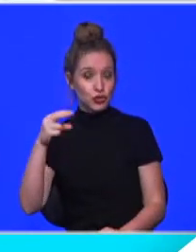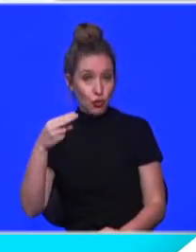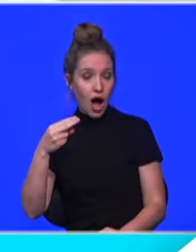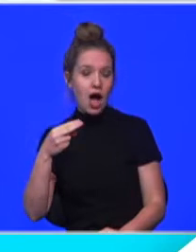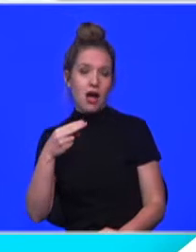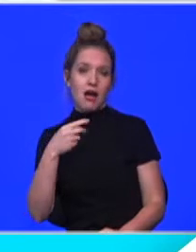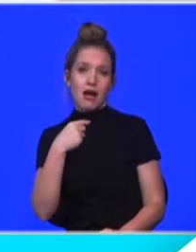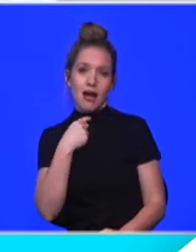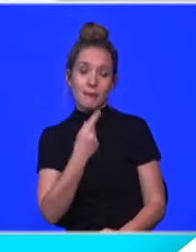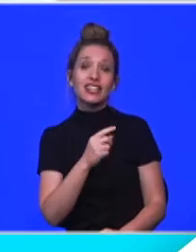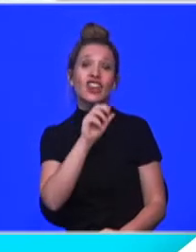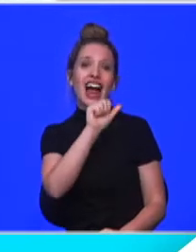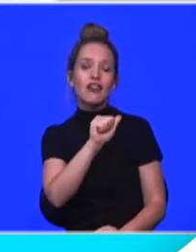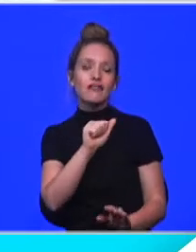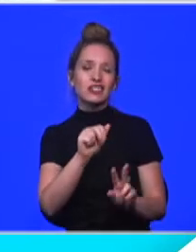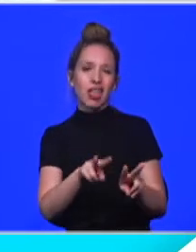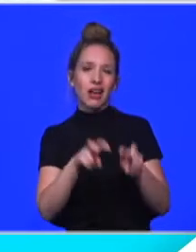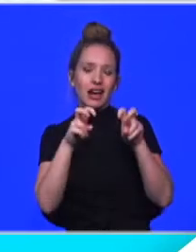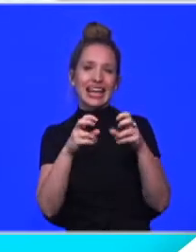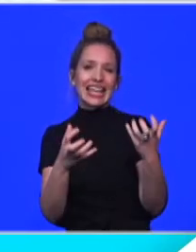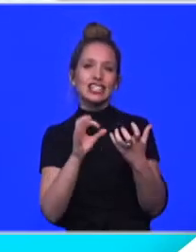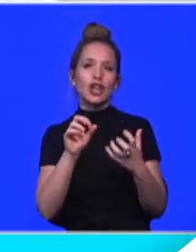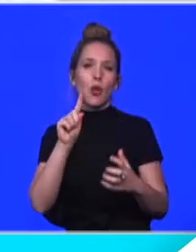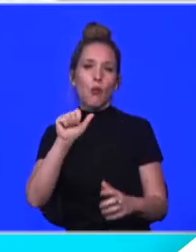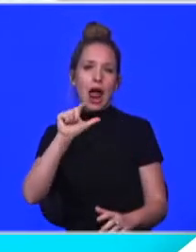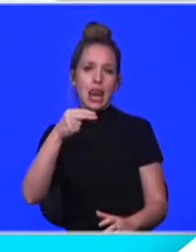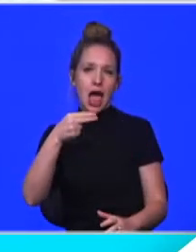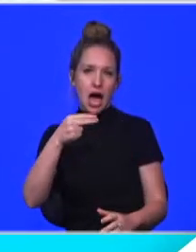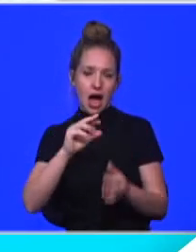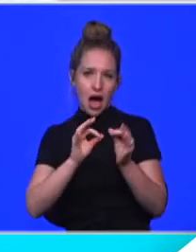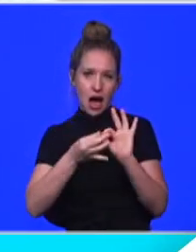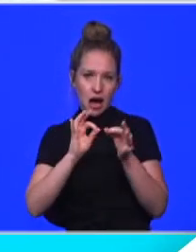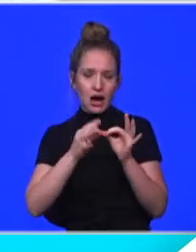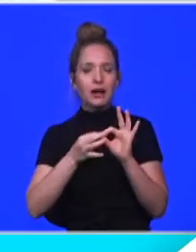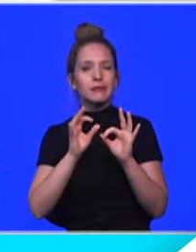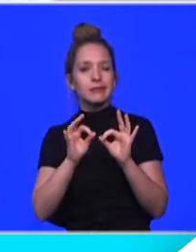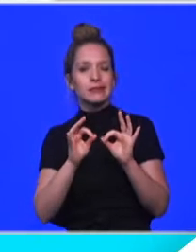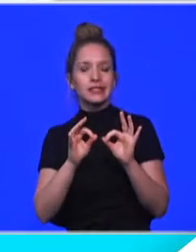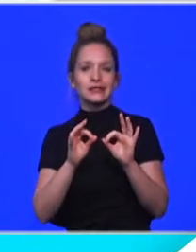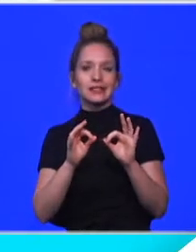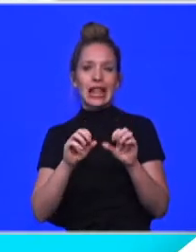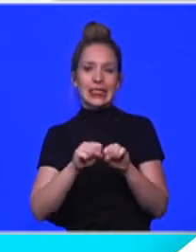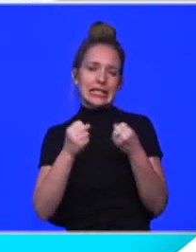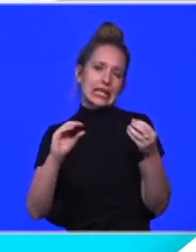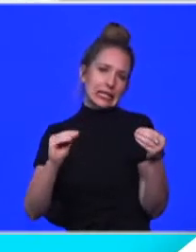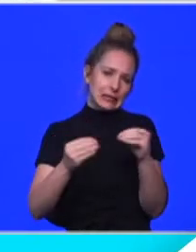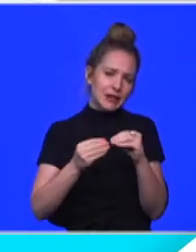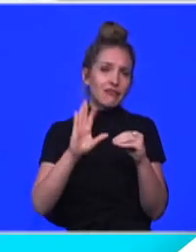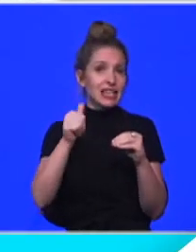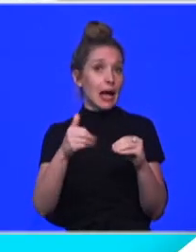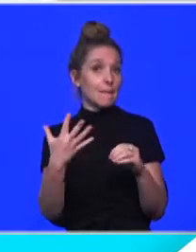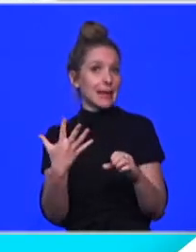הזה של וואלה, כדי למזער נזקים ואולי אפילו להשיג הישגים כלכליים